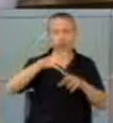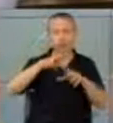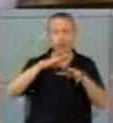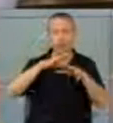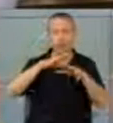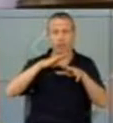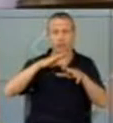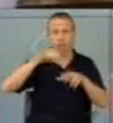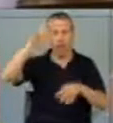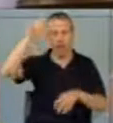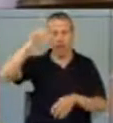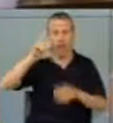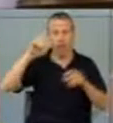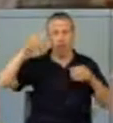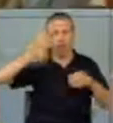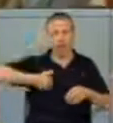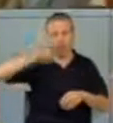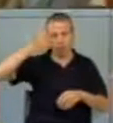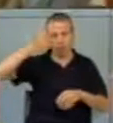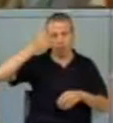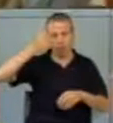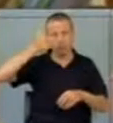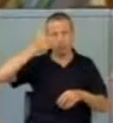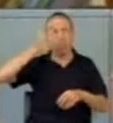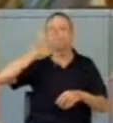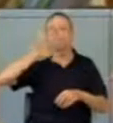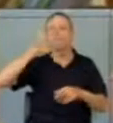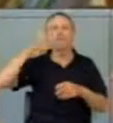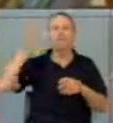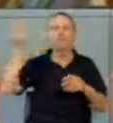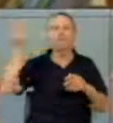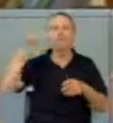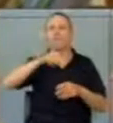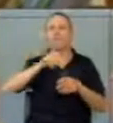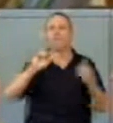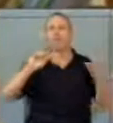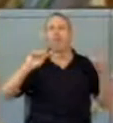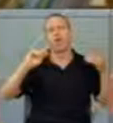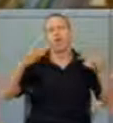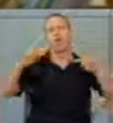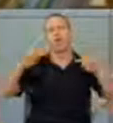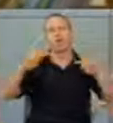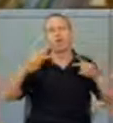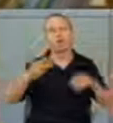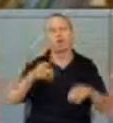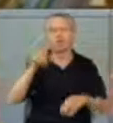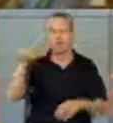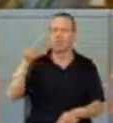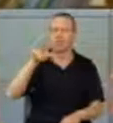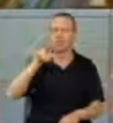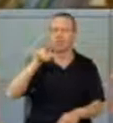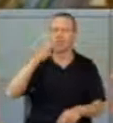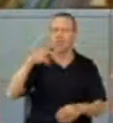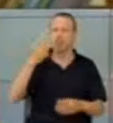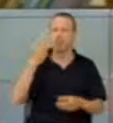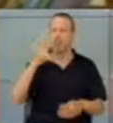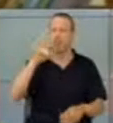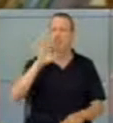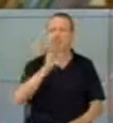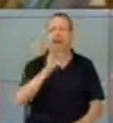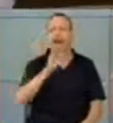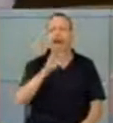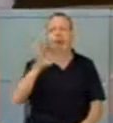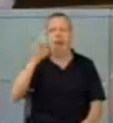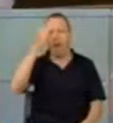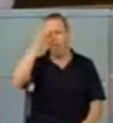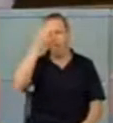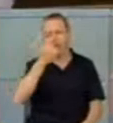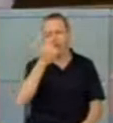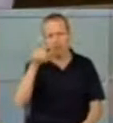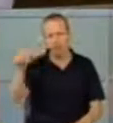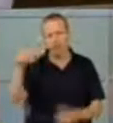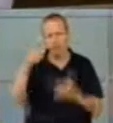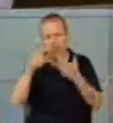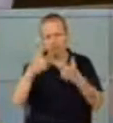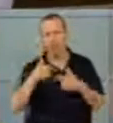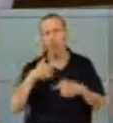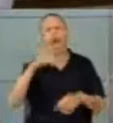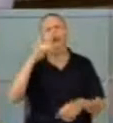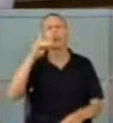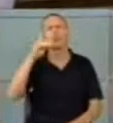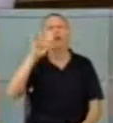ממנו? יש יותר רע מחמאס? זאת אומרת, חמאס... אתה מספר לנו פה על הסלפים, על כל מיני... גם הסלפים